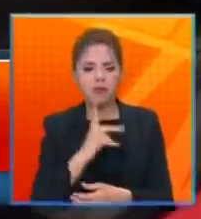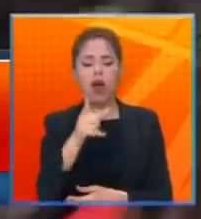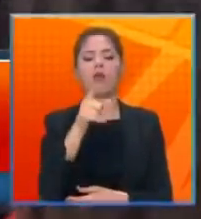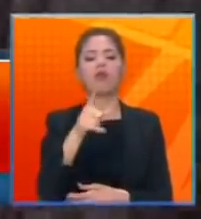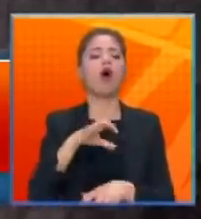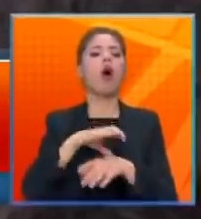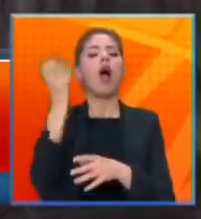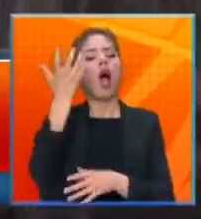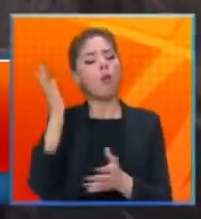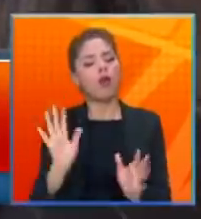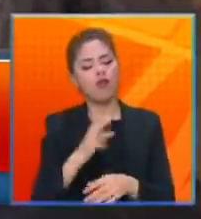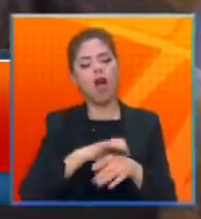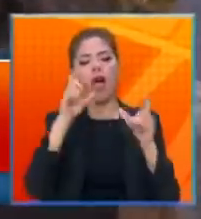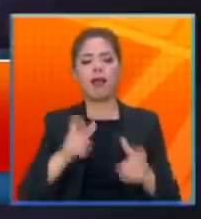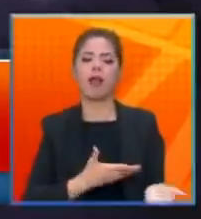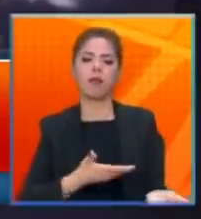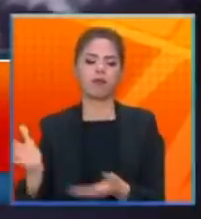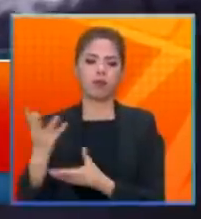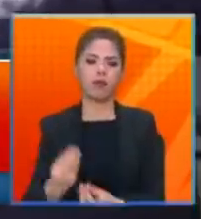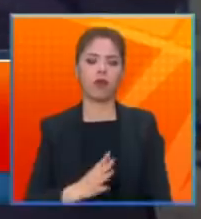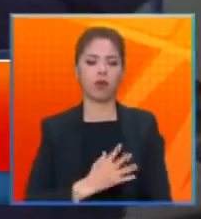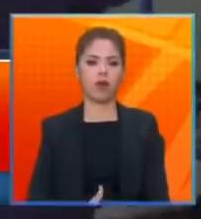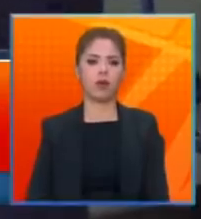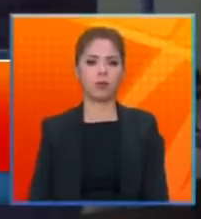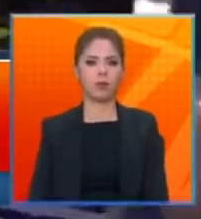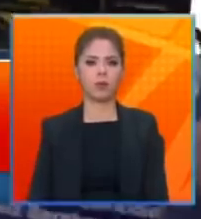Ya ambulansa yönlendiriyoruz ya da yakın sağlık kuruluşlarına yönlendiriyoruz.